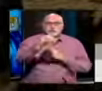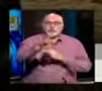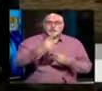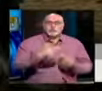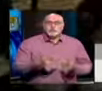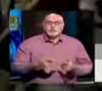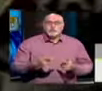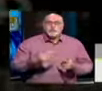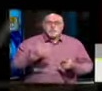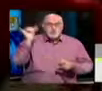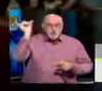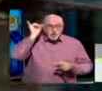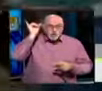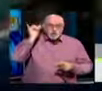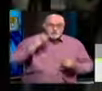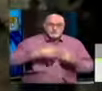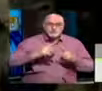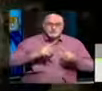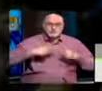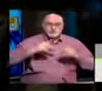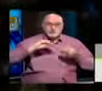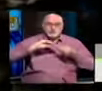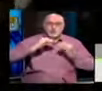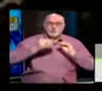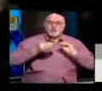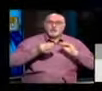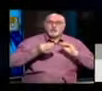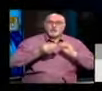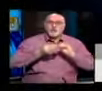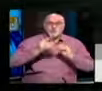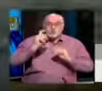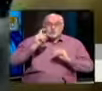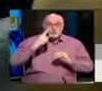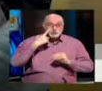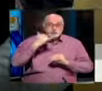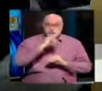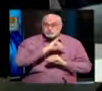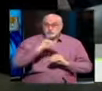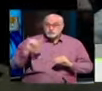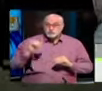المغاربة وهم يعيشون أزمة جفاف غير مسبوقة منذ